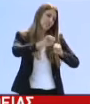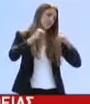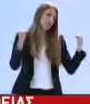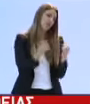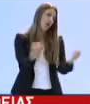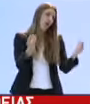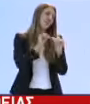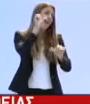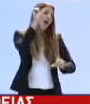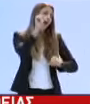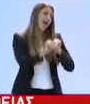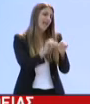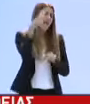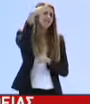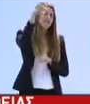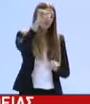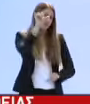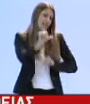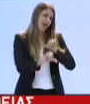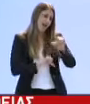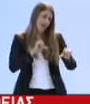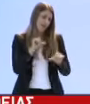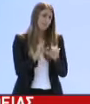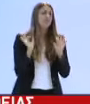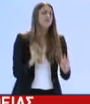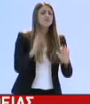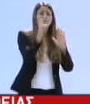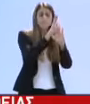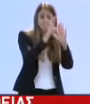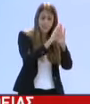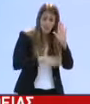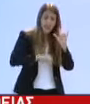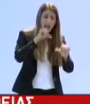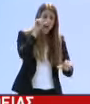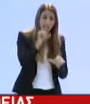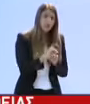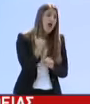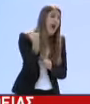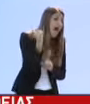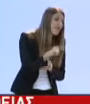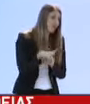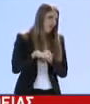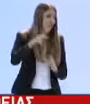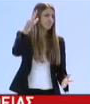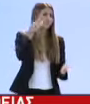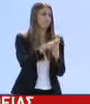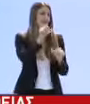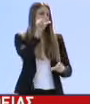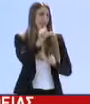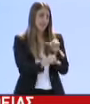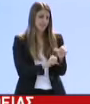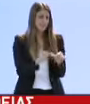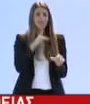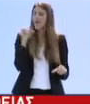συνέδριο, μέσα από τις πολύ σημαντικές καταστατικές αλλαγές που θα υιοθετήσουμε αύριο. Αλλάζουμε